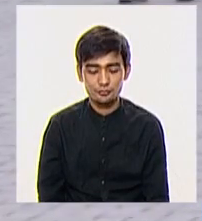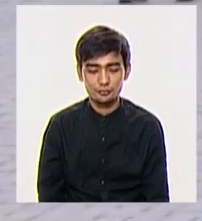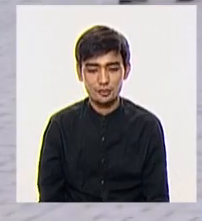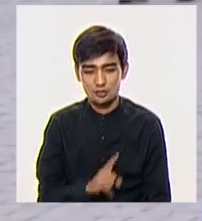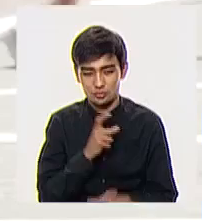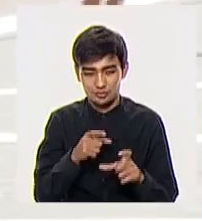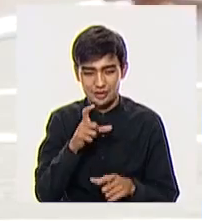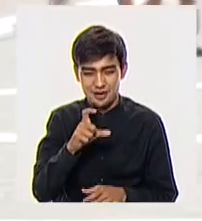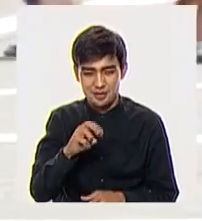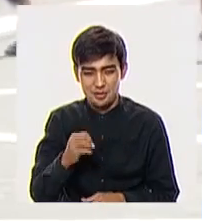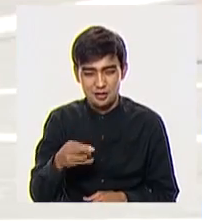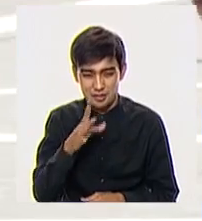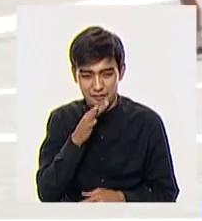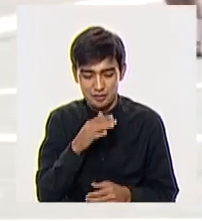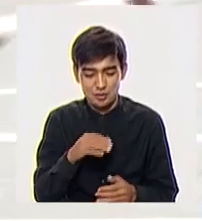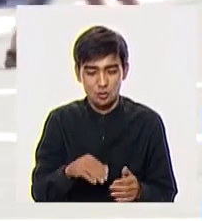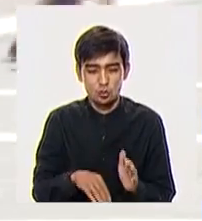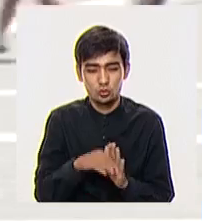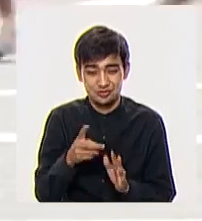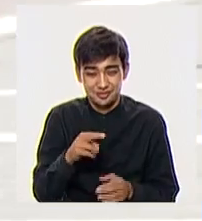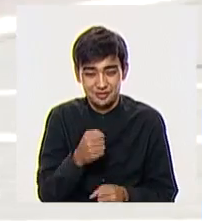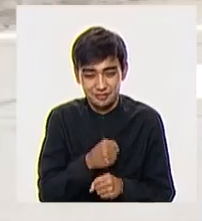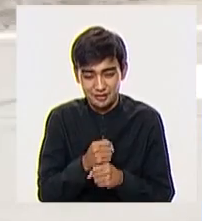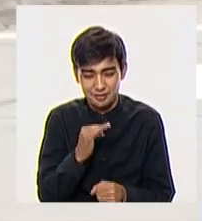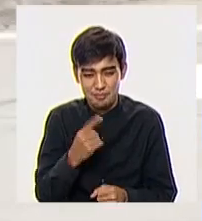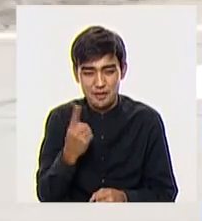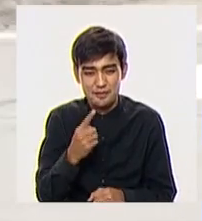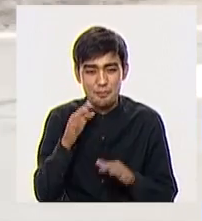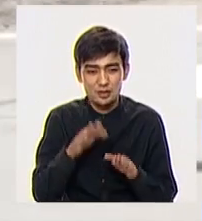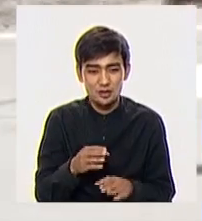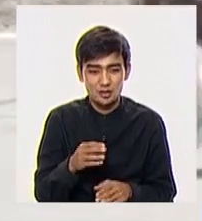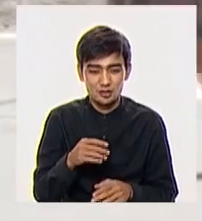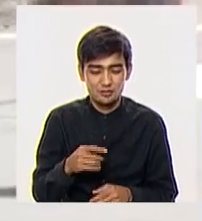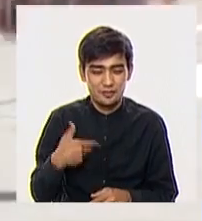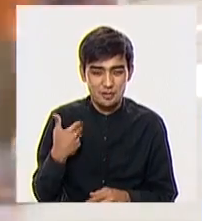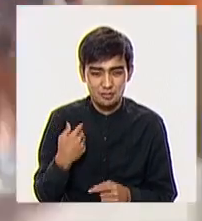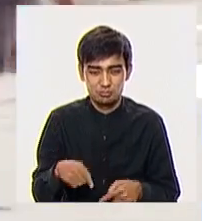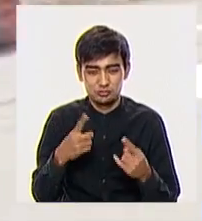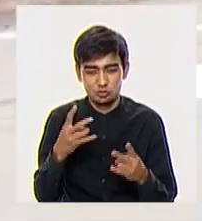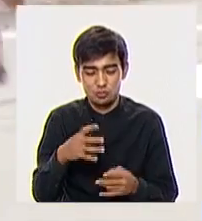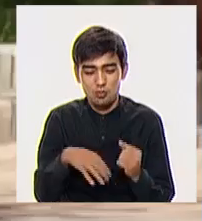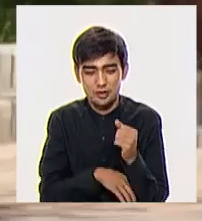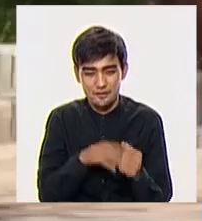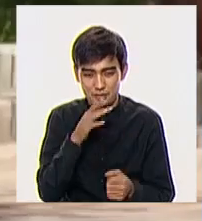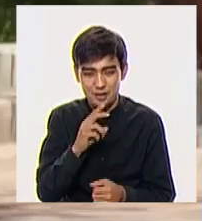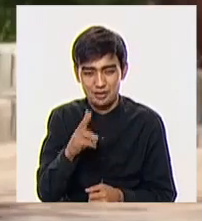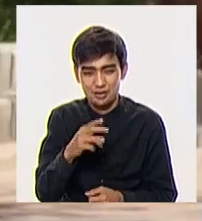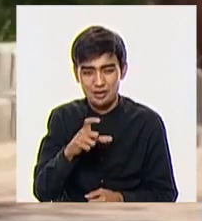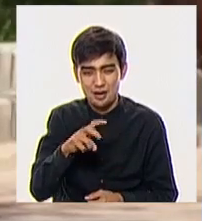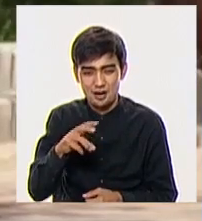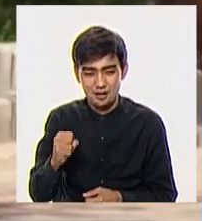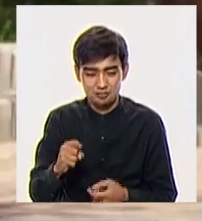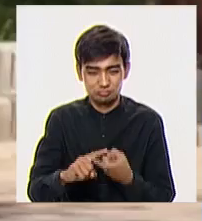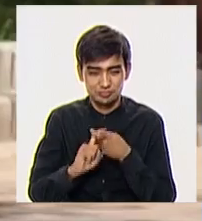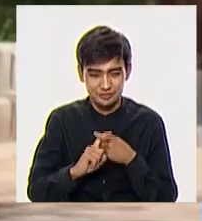Мамандар елдегі эпидемиологиялық ахуалды жақсарту үшін бірінші кезекте қоғамдық иммунитет қалыптастыруға жеттейді. Соңғы уақытта дельта штамын жұқтырып жатқан